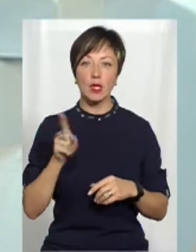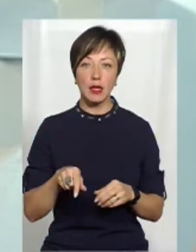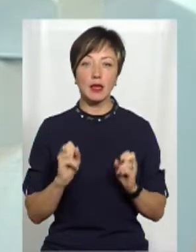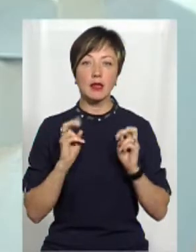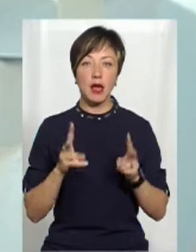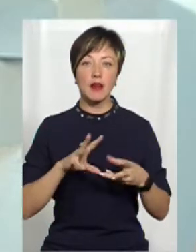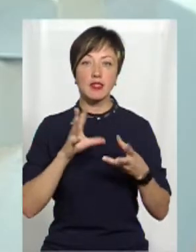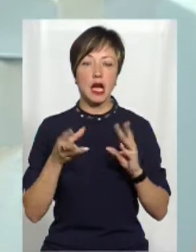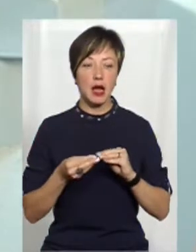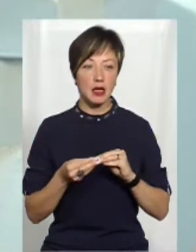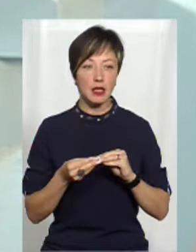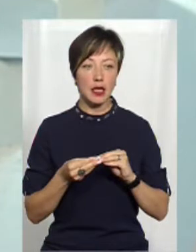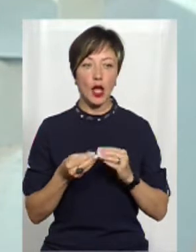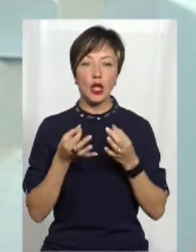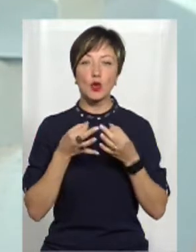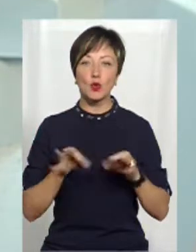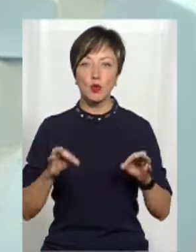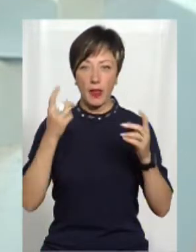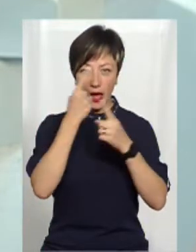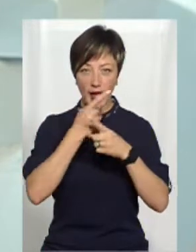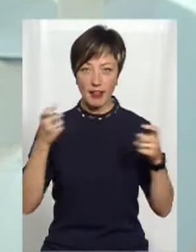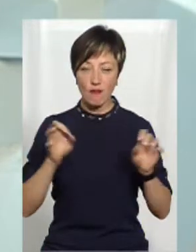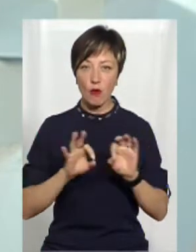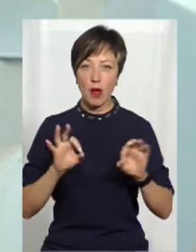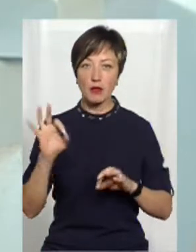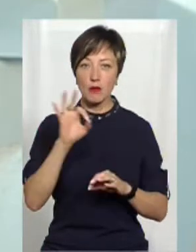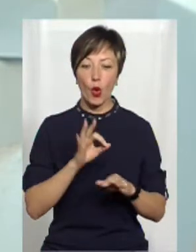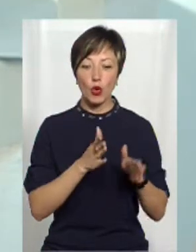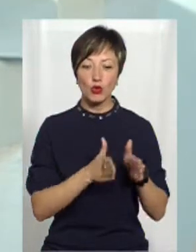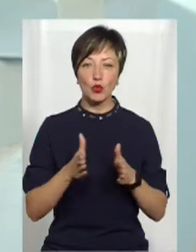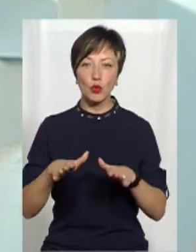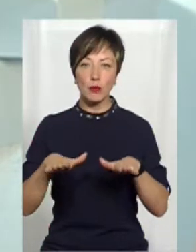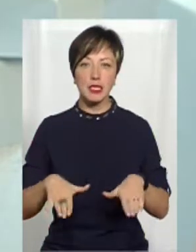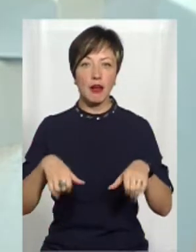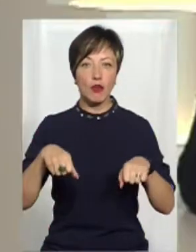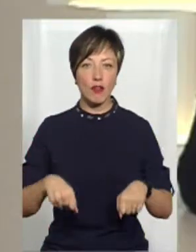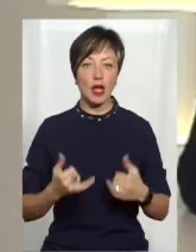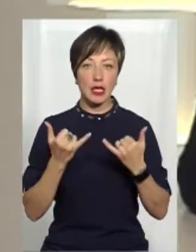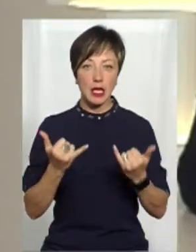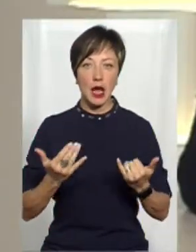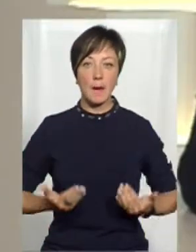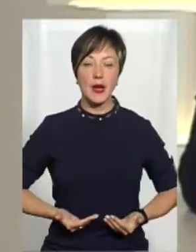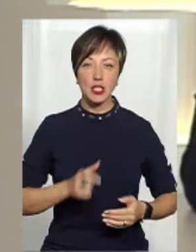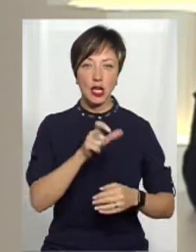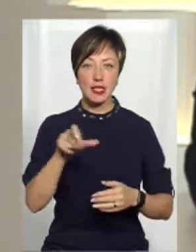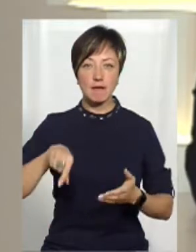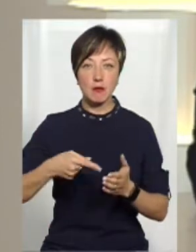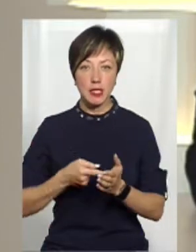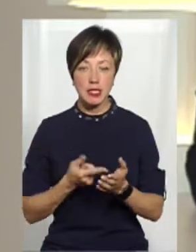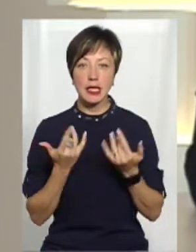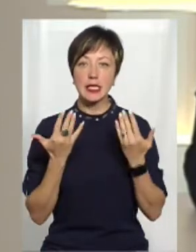наскільки взагалі доступна інформація про структуру місцевої влади для мешканців міста,